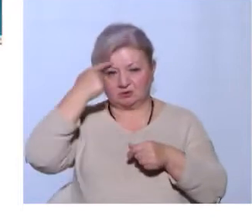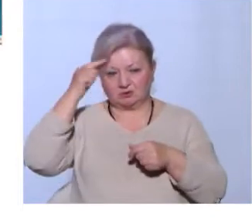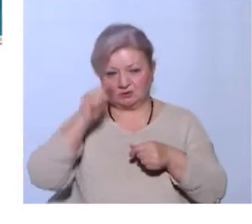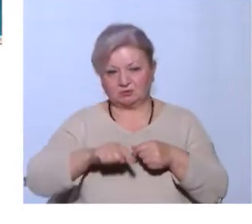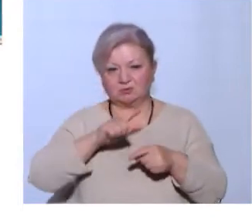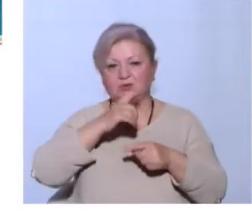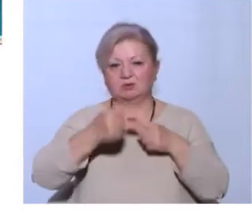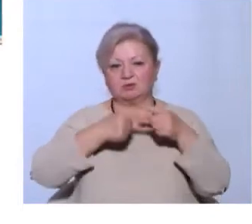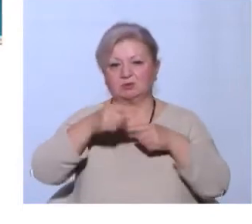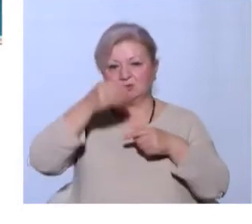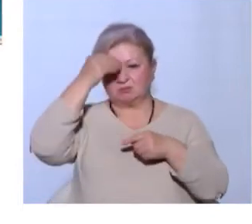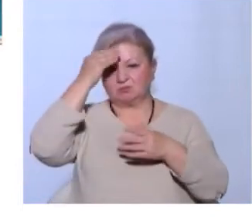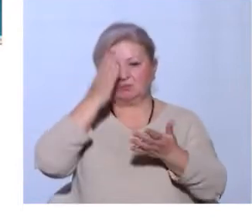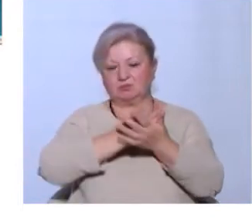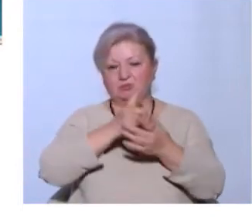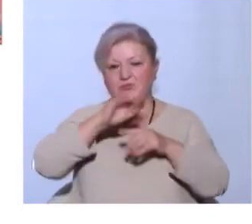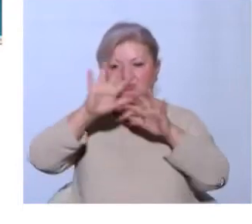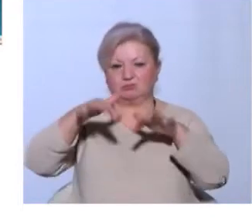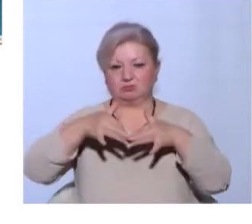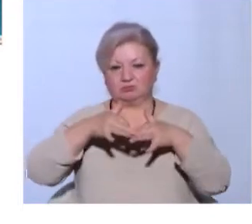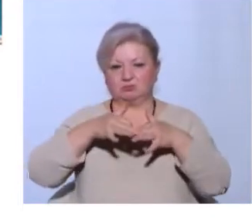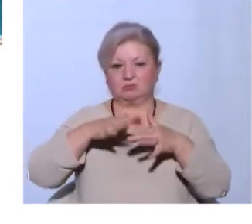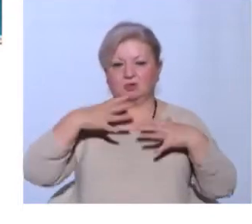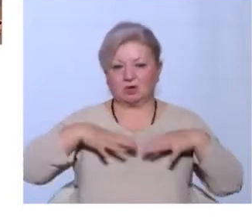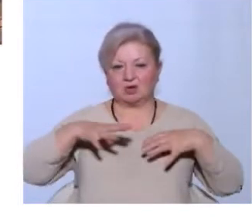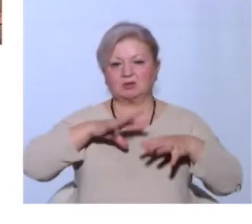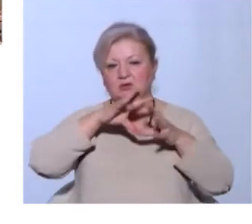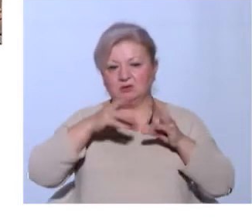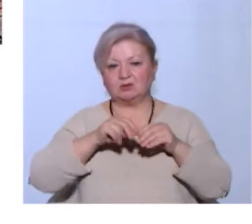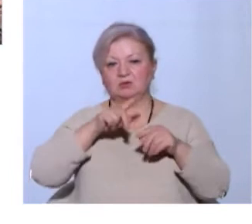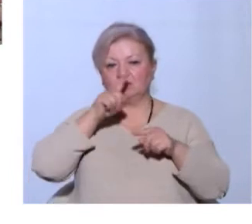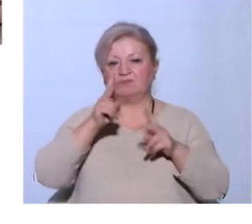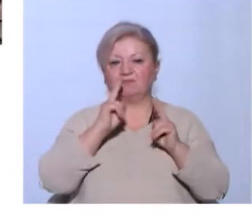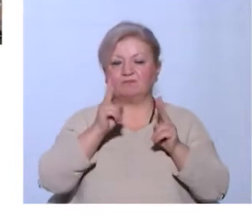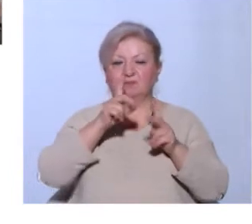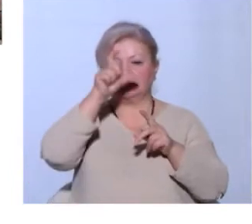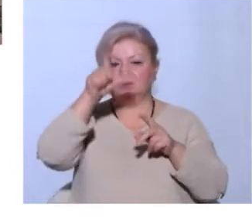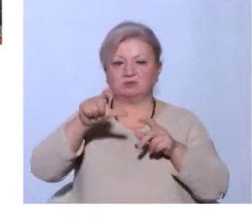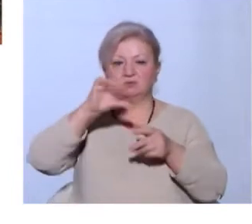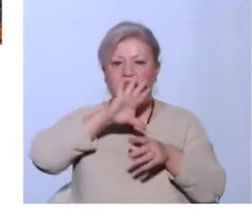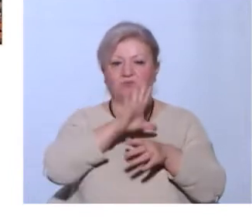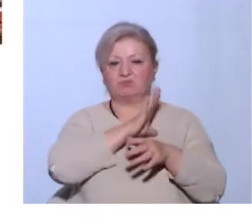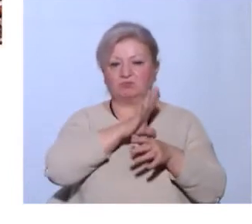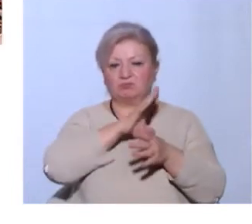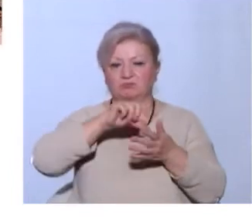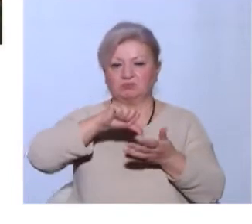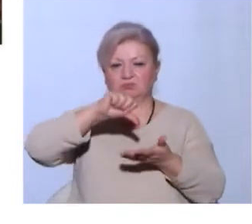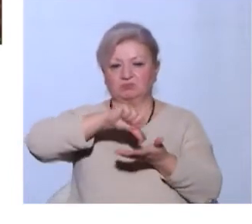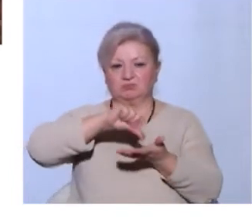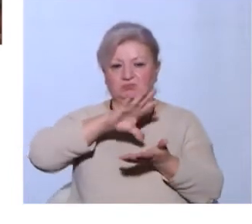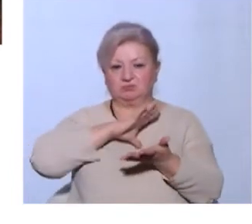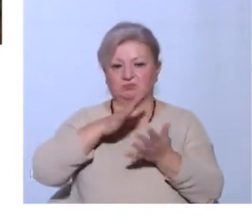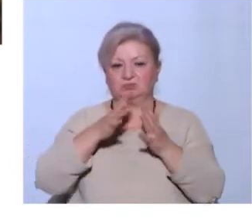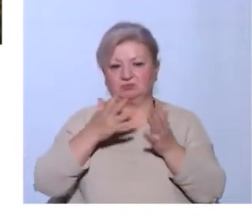იქ დაბრუნების იმედით არიან ქართველებიც და ის ადამიანებიც, ვინც სხვადასხვა ეროვნების ხალხი